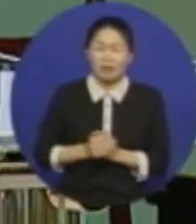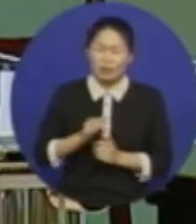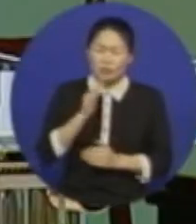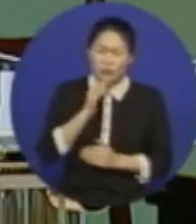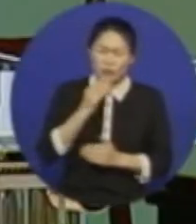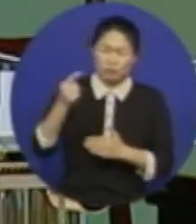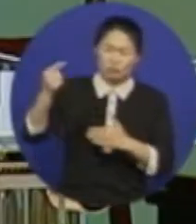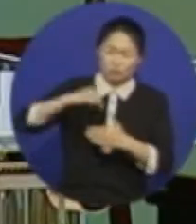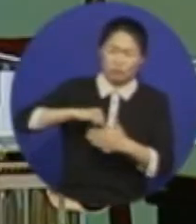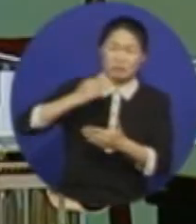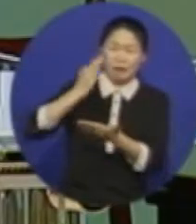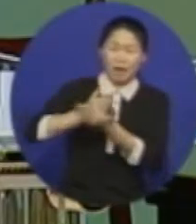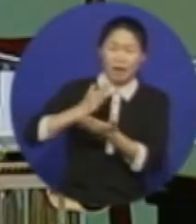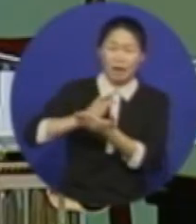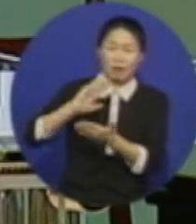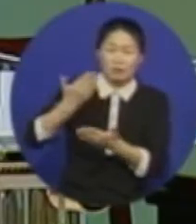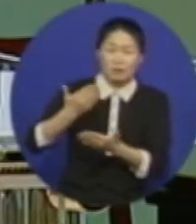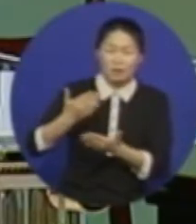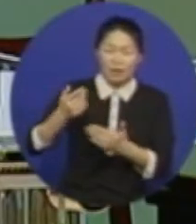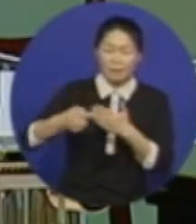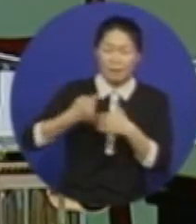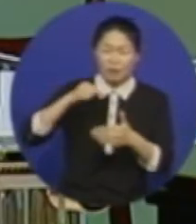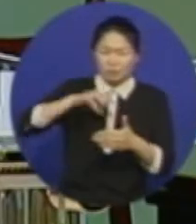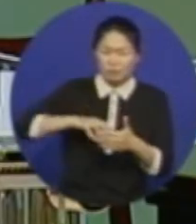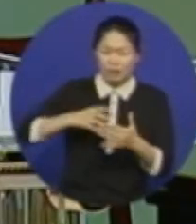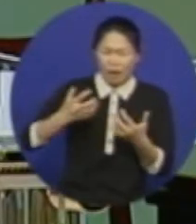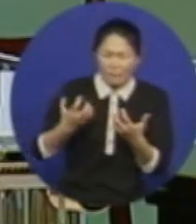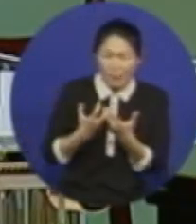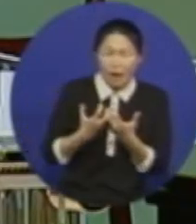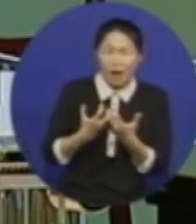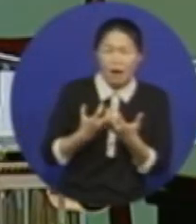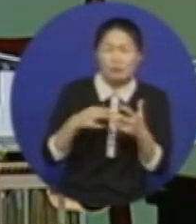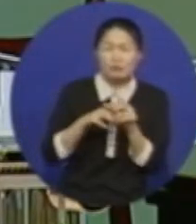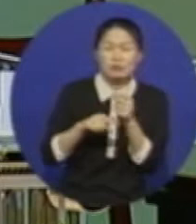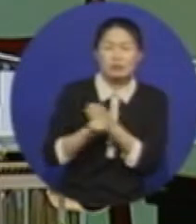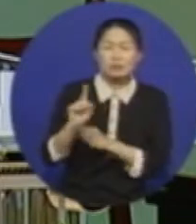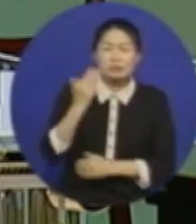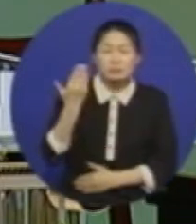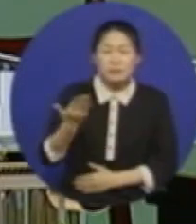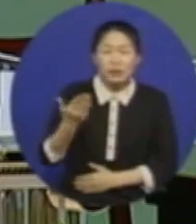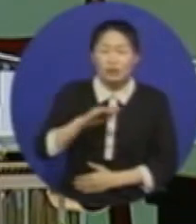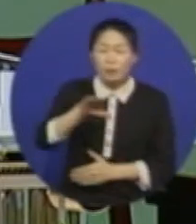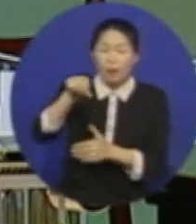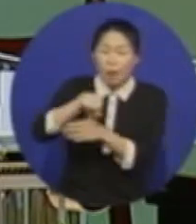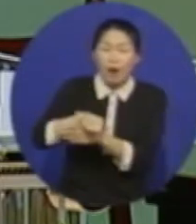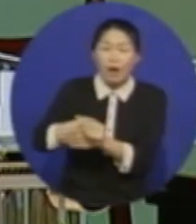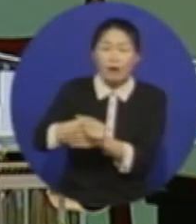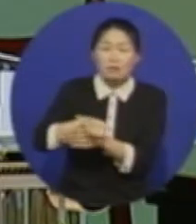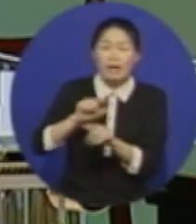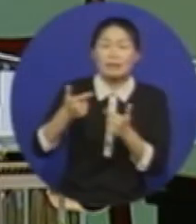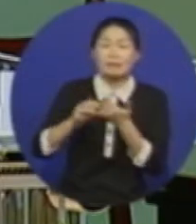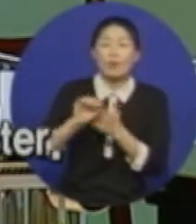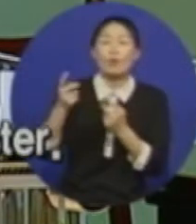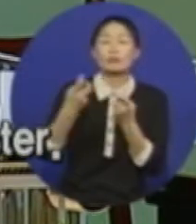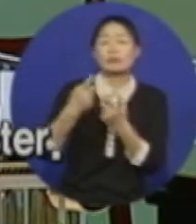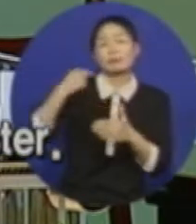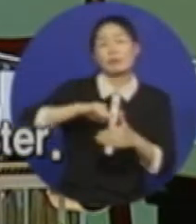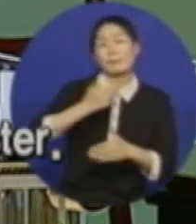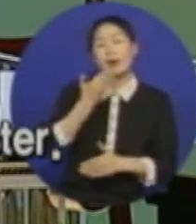들어 오지 말아야 될 것이 왜 마음속에 들어와 있나 말이에요 여러분이 허락 안 했어 뭐 어떻게 들어오게 써요